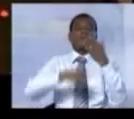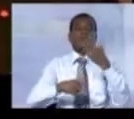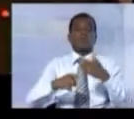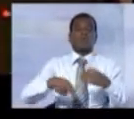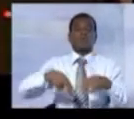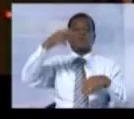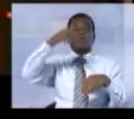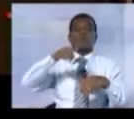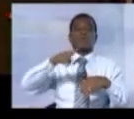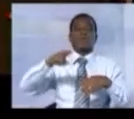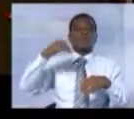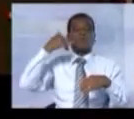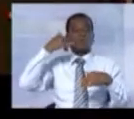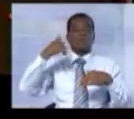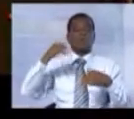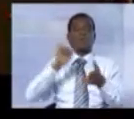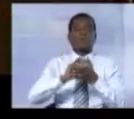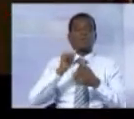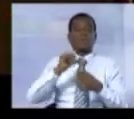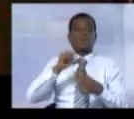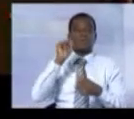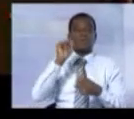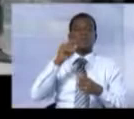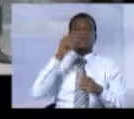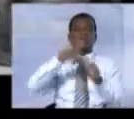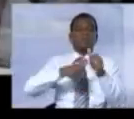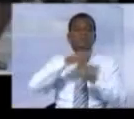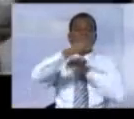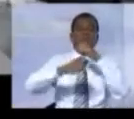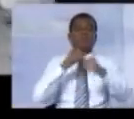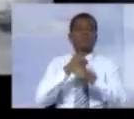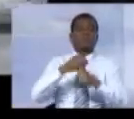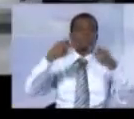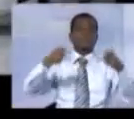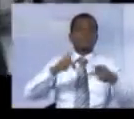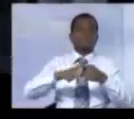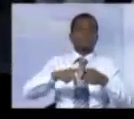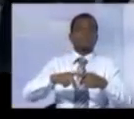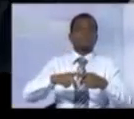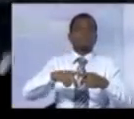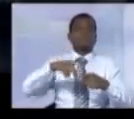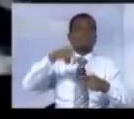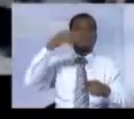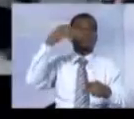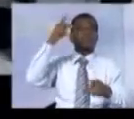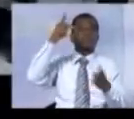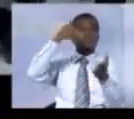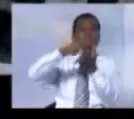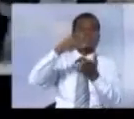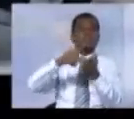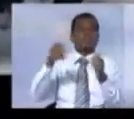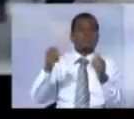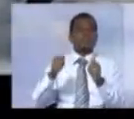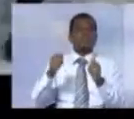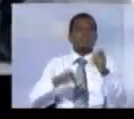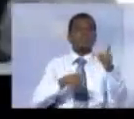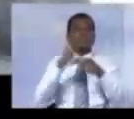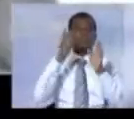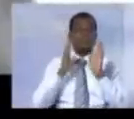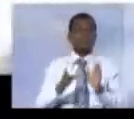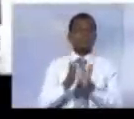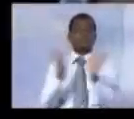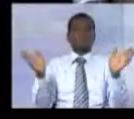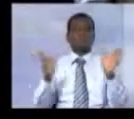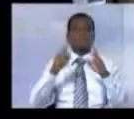haut débit internet c'est un point de croissance supplémentaire chaque année présent à Paris avec Billy directeur général de l'Agence des télécommunications